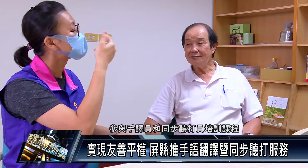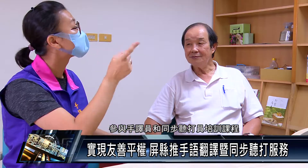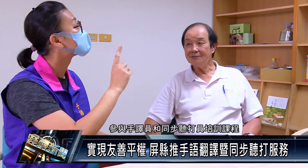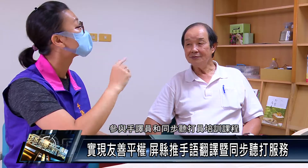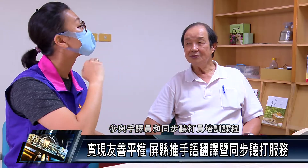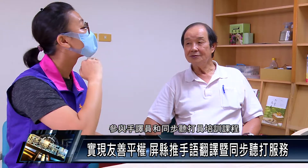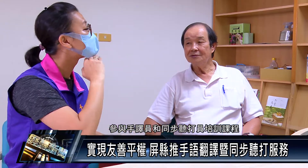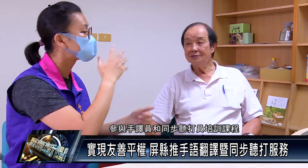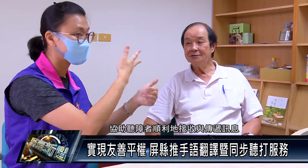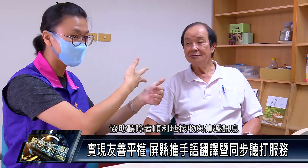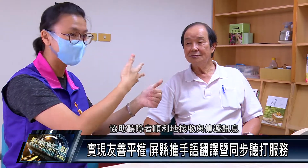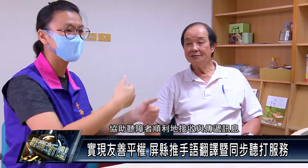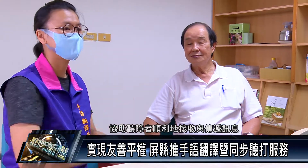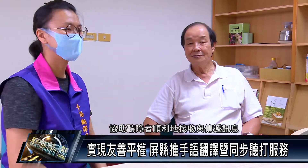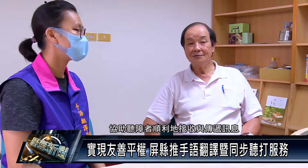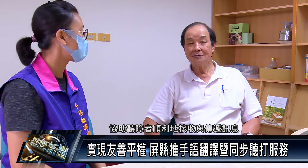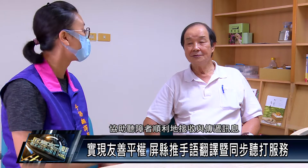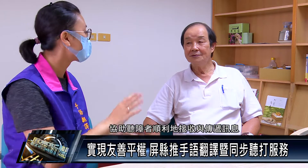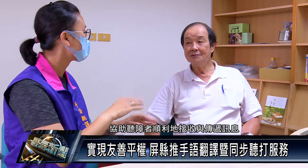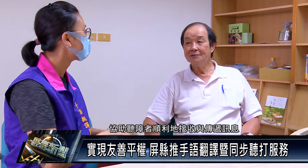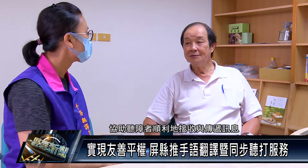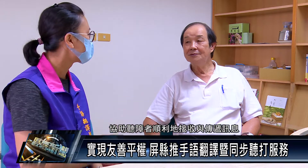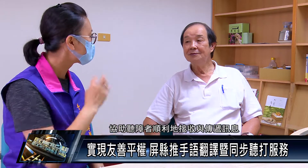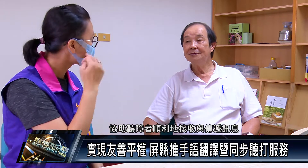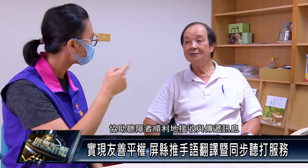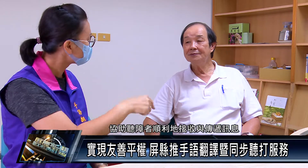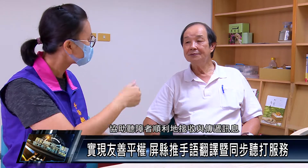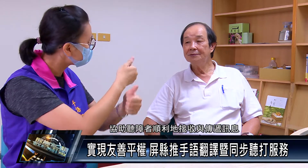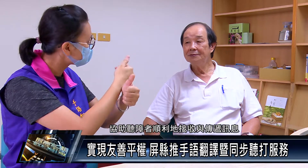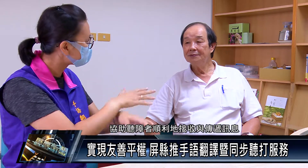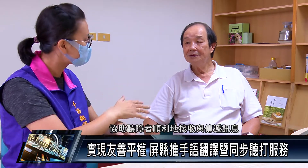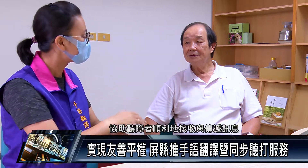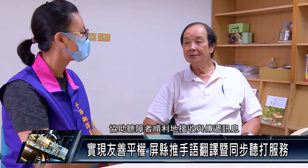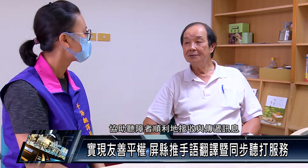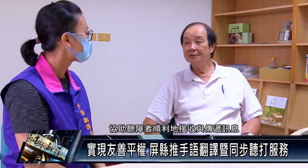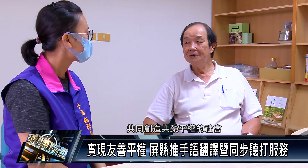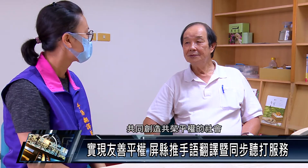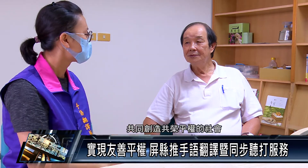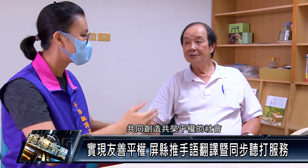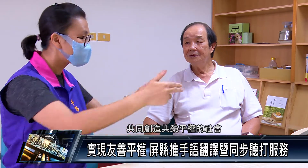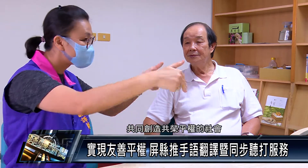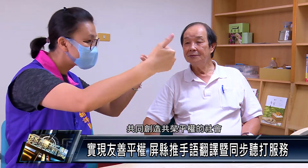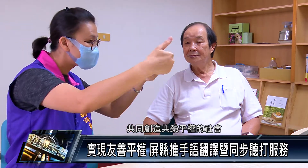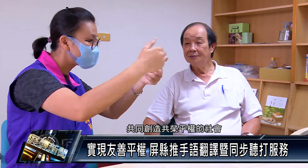打员培训课程。协助听障者顺利的接收与传递讯息，